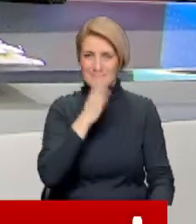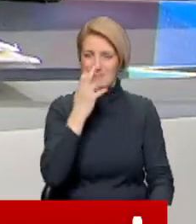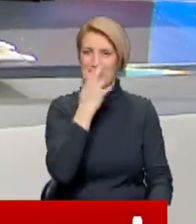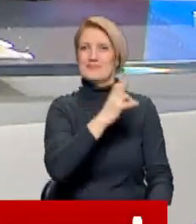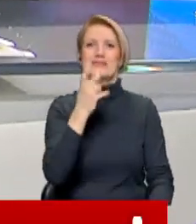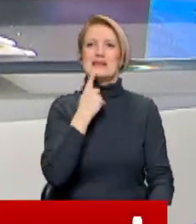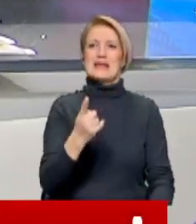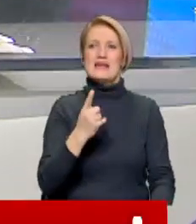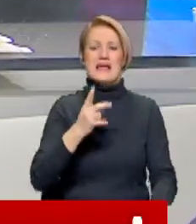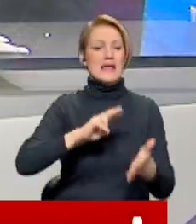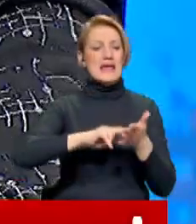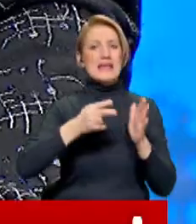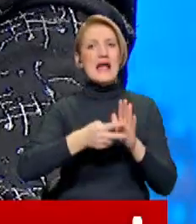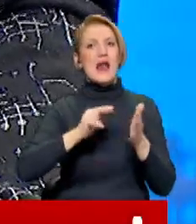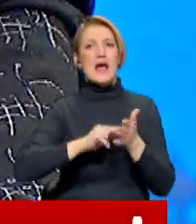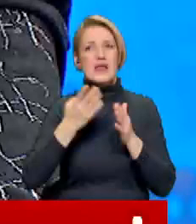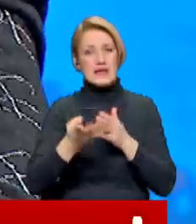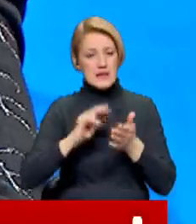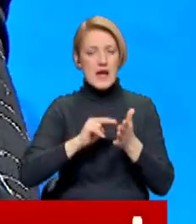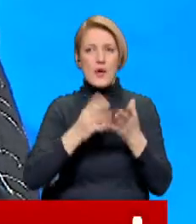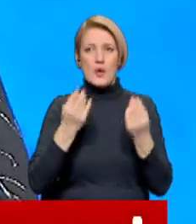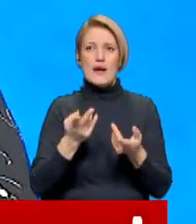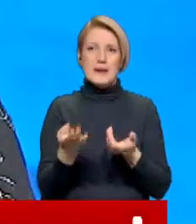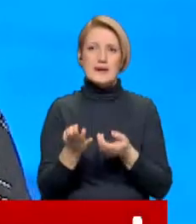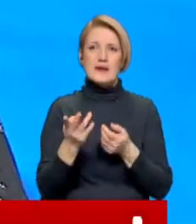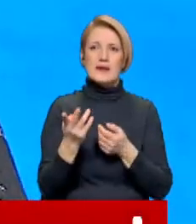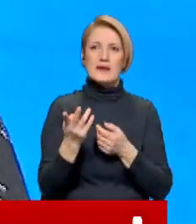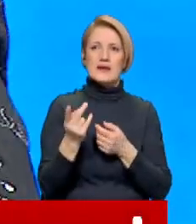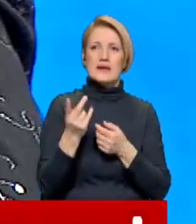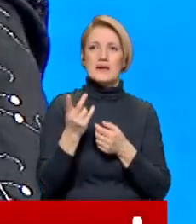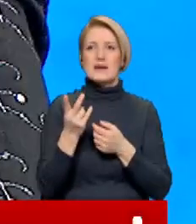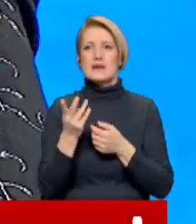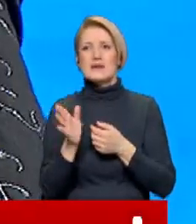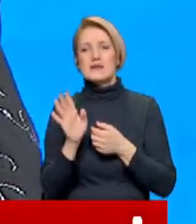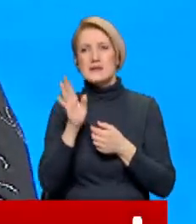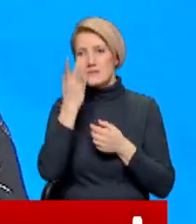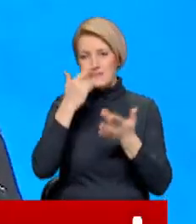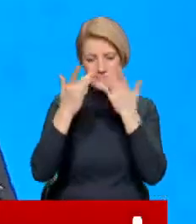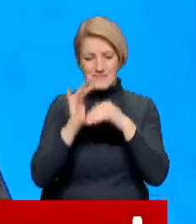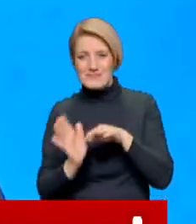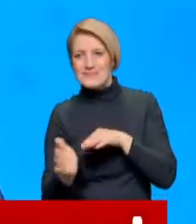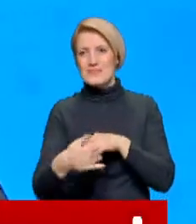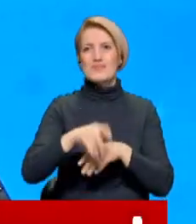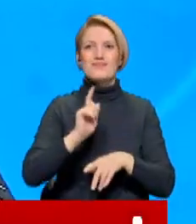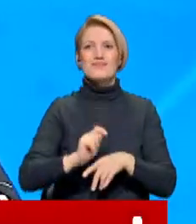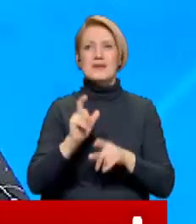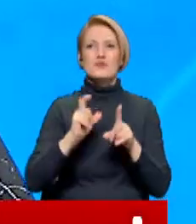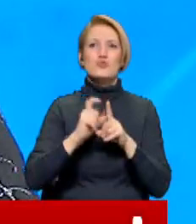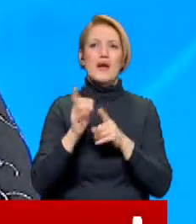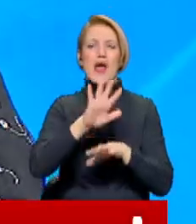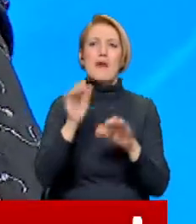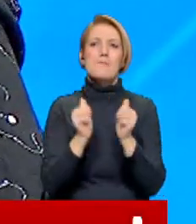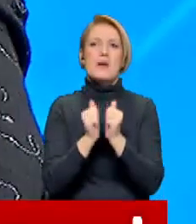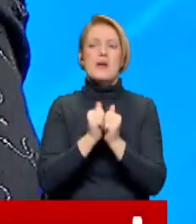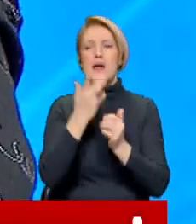aynen. Ne bu? İdare edersek idareli gideceğiz. Mudara dersen işte böyle çaktırmadan bir şeyler yapacağız. Dubara da hep